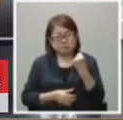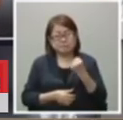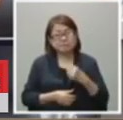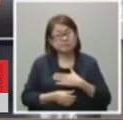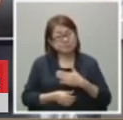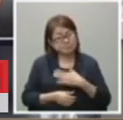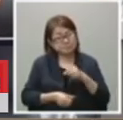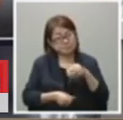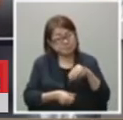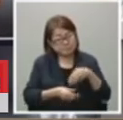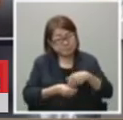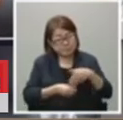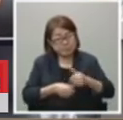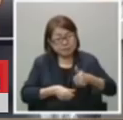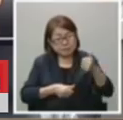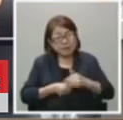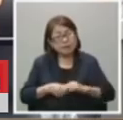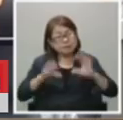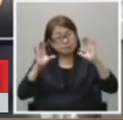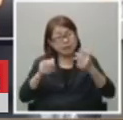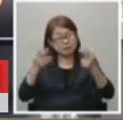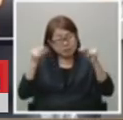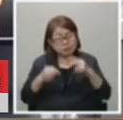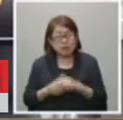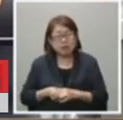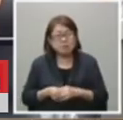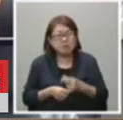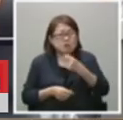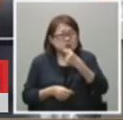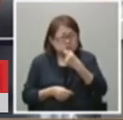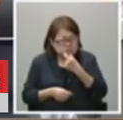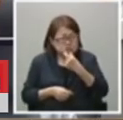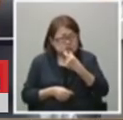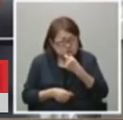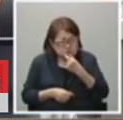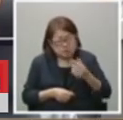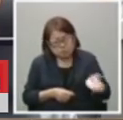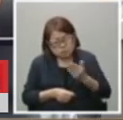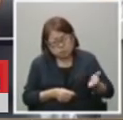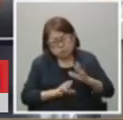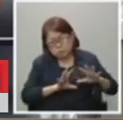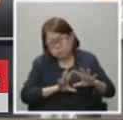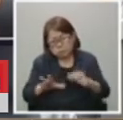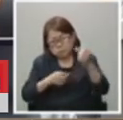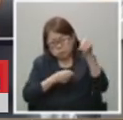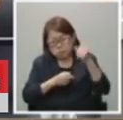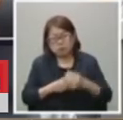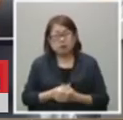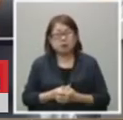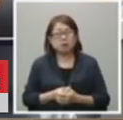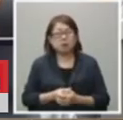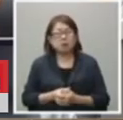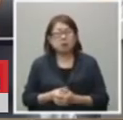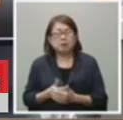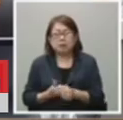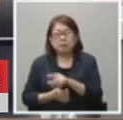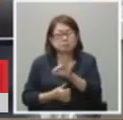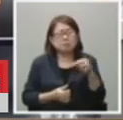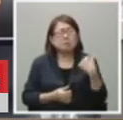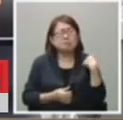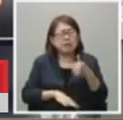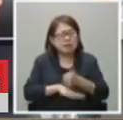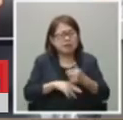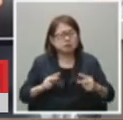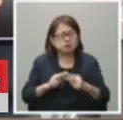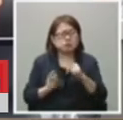านไปเป่านกหวีดเรียกลูกค้ากันแถวถนนสามเสนบ้างละได้ดีจนกระทั่งนั่งบนบัลลังก์นี่ก็หลายคน